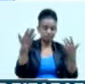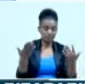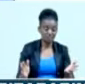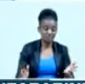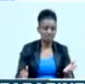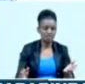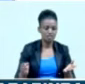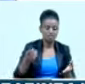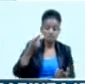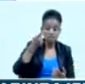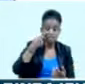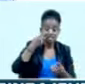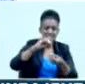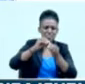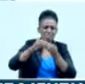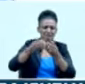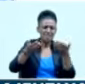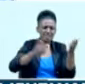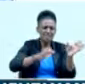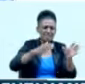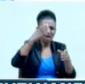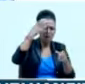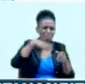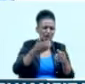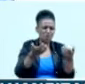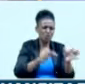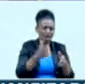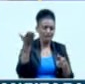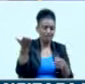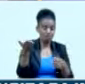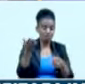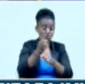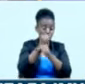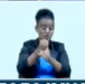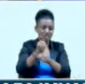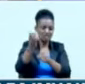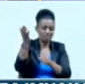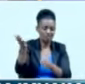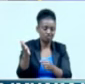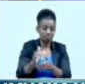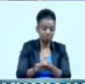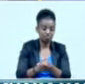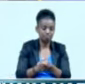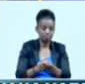nkuko namwe mubibona n'imibare soka n'impfu z'abantu bapfa icyo kwirinda kiracyahari